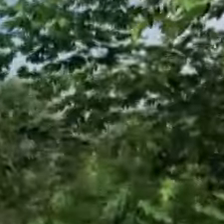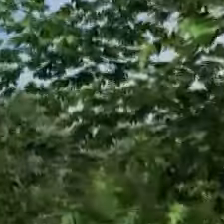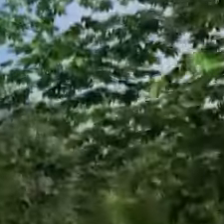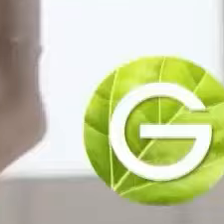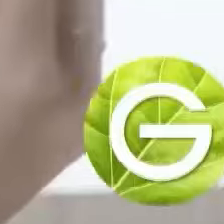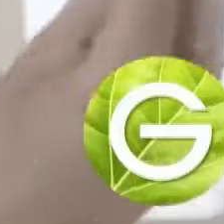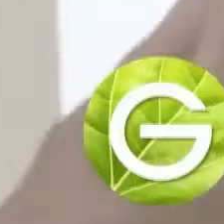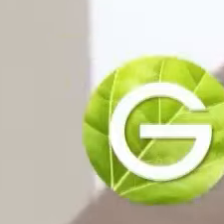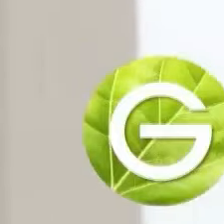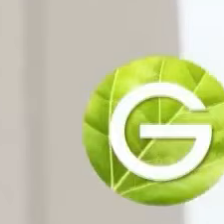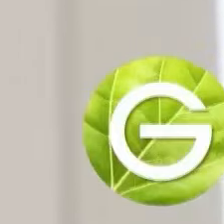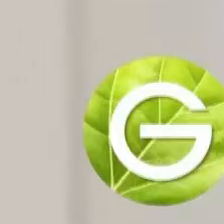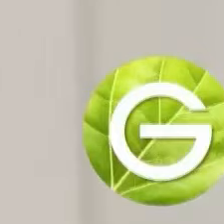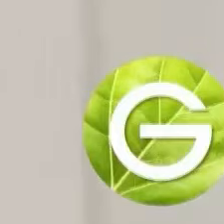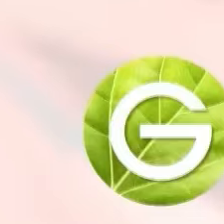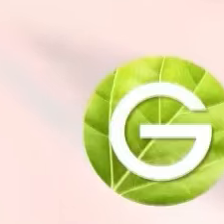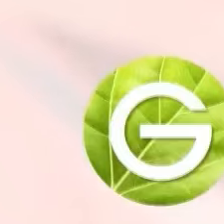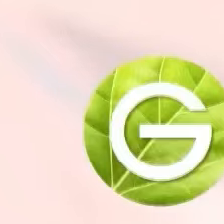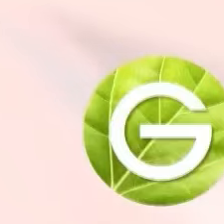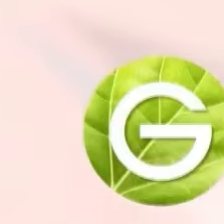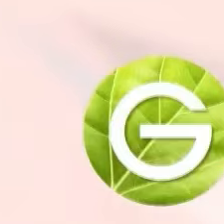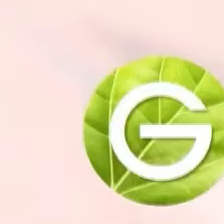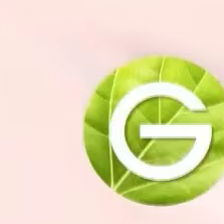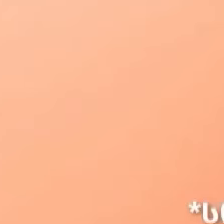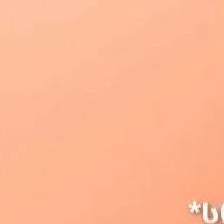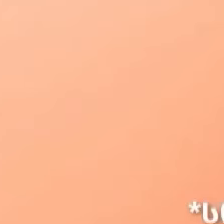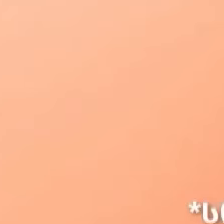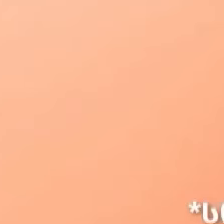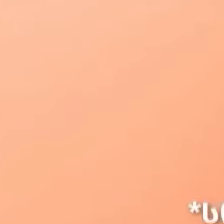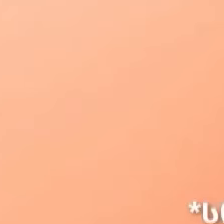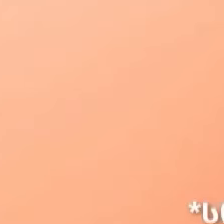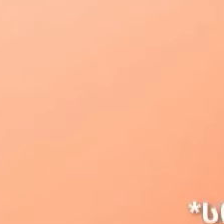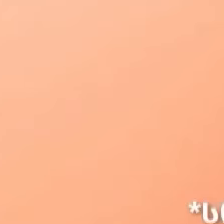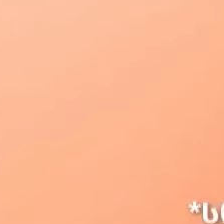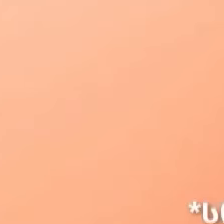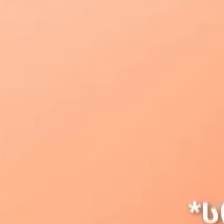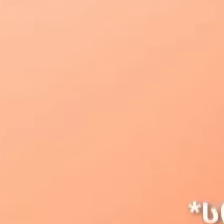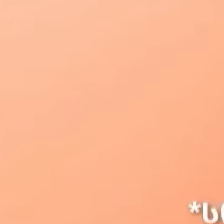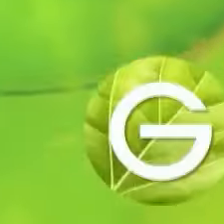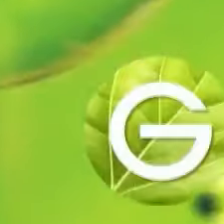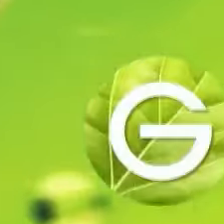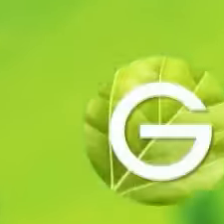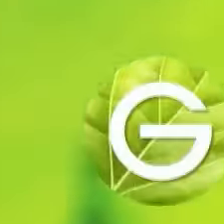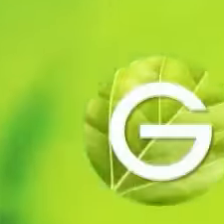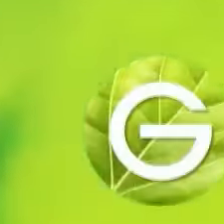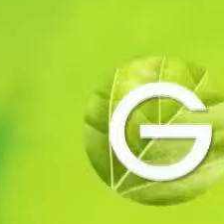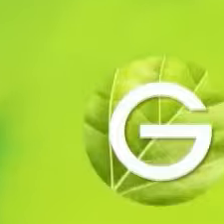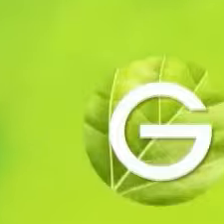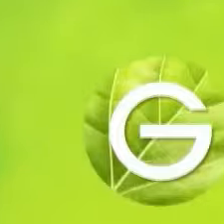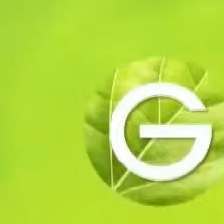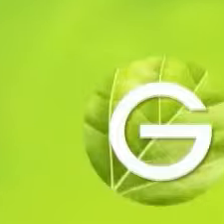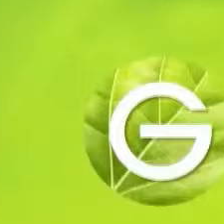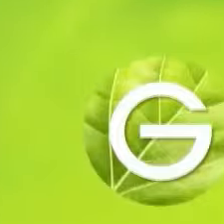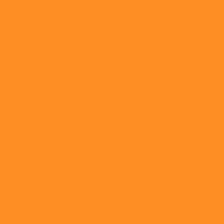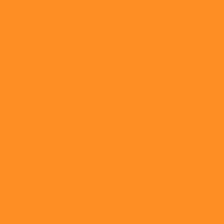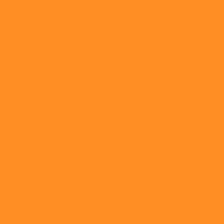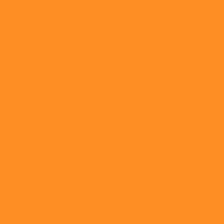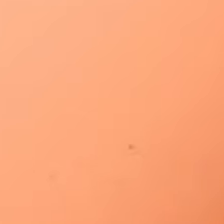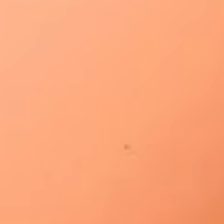2-602-602. დაზიანებული თმა გაქვთ? მათ სჭირდებათ სასწრაფო დახმარება. Garnier Fructisos აღდგენა ამლაზეთით და